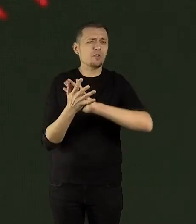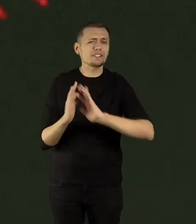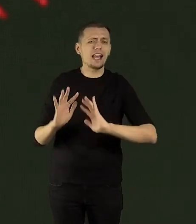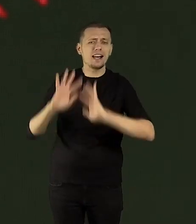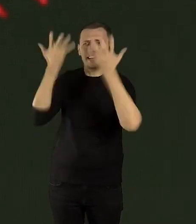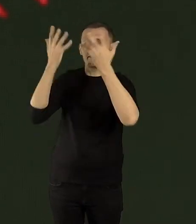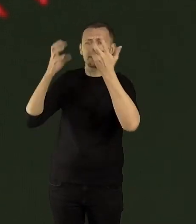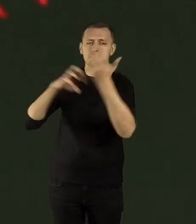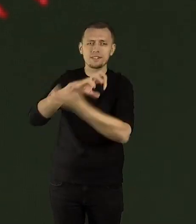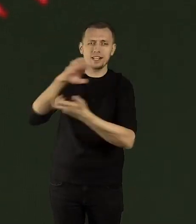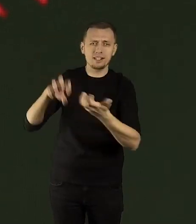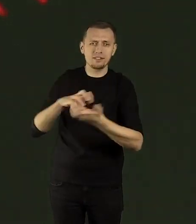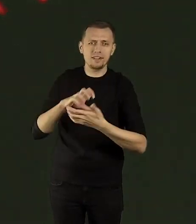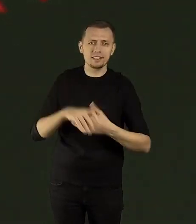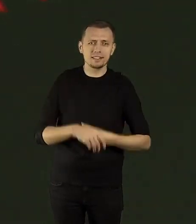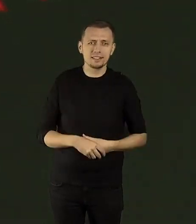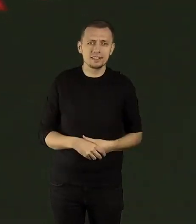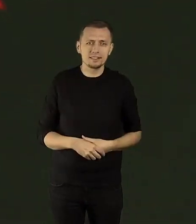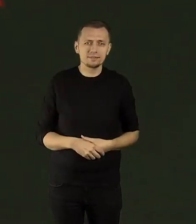do kupy tak zwanej